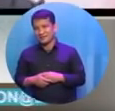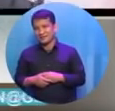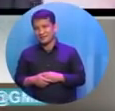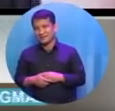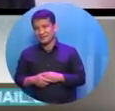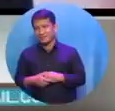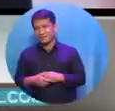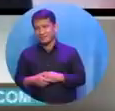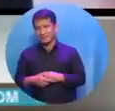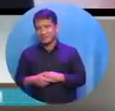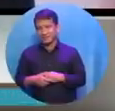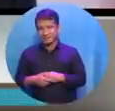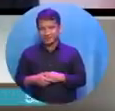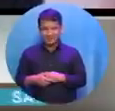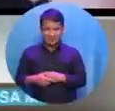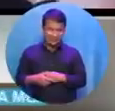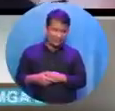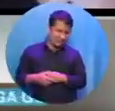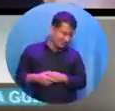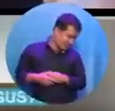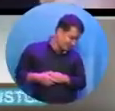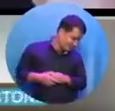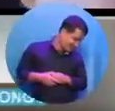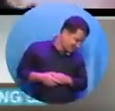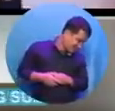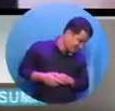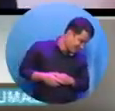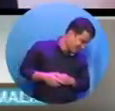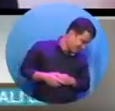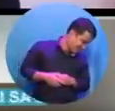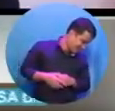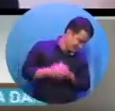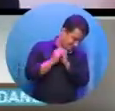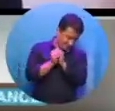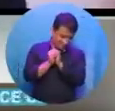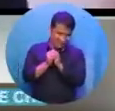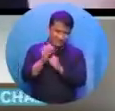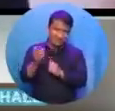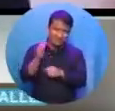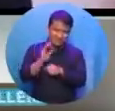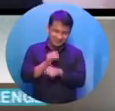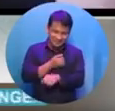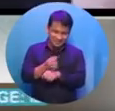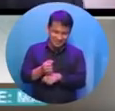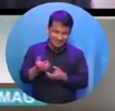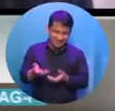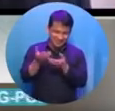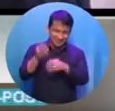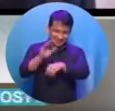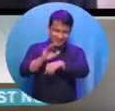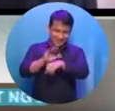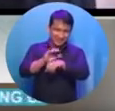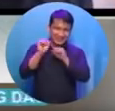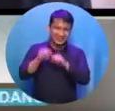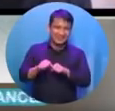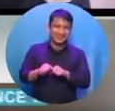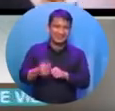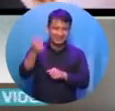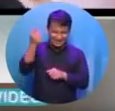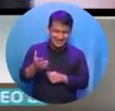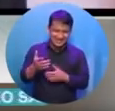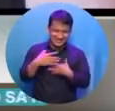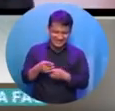po yung worship song na lang. Worship song lang po yung alam namin eh. Worship song. Sige, worship song. Gusto ko yan, church. Basta tungkol sa